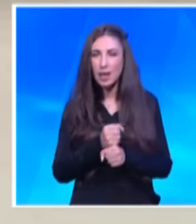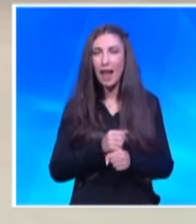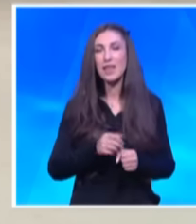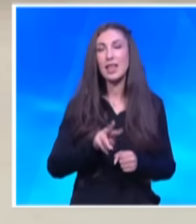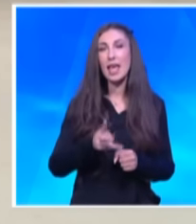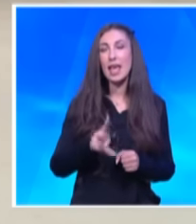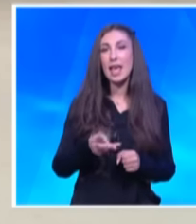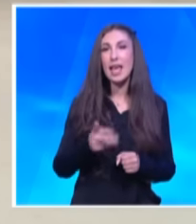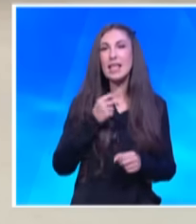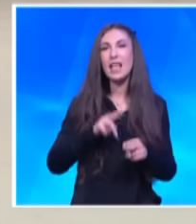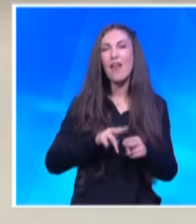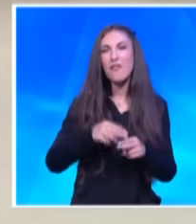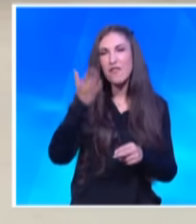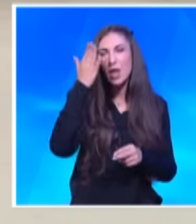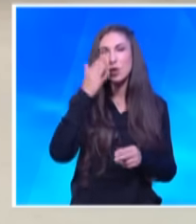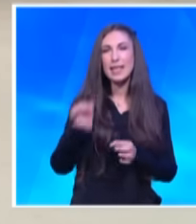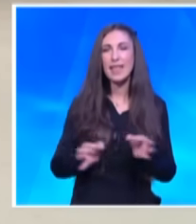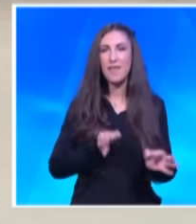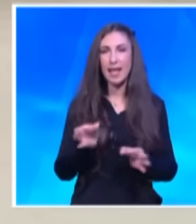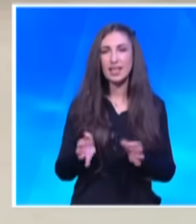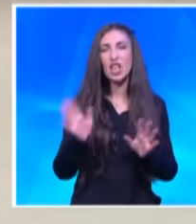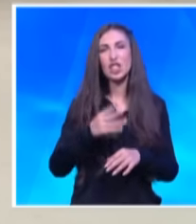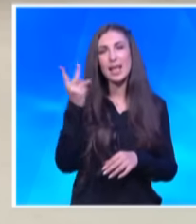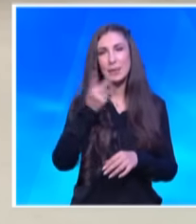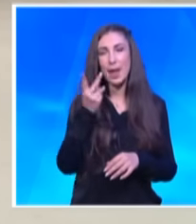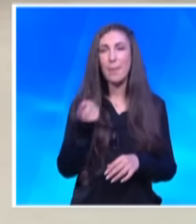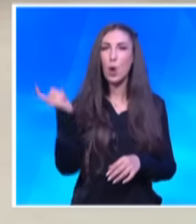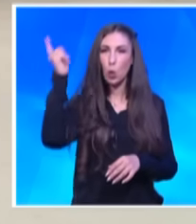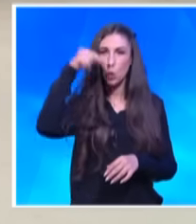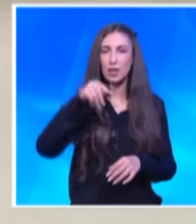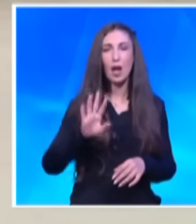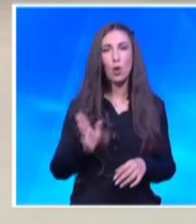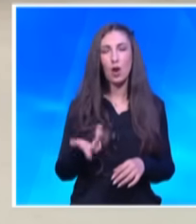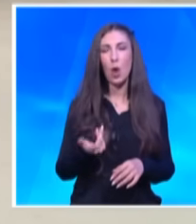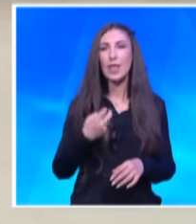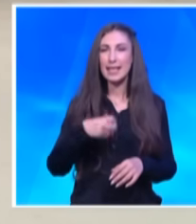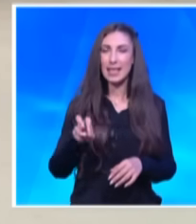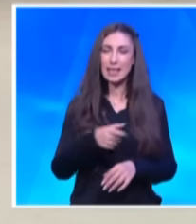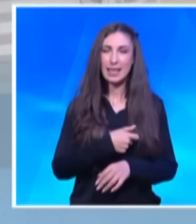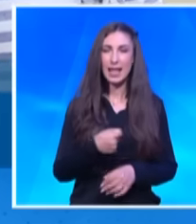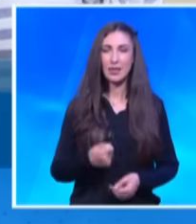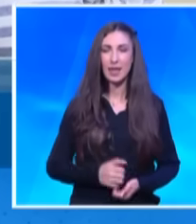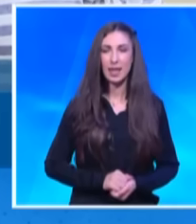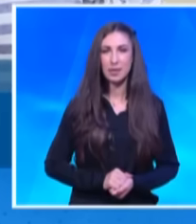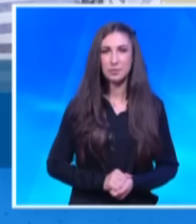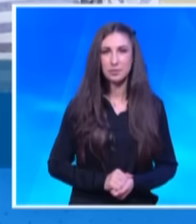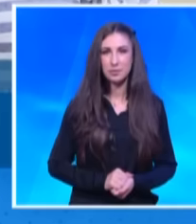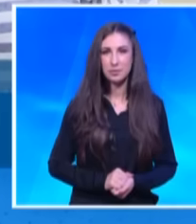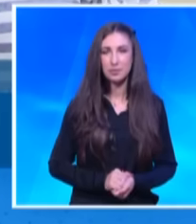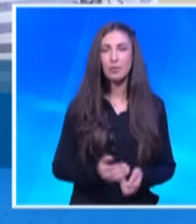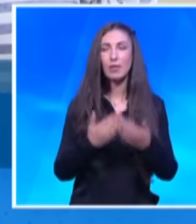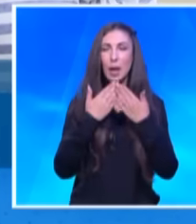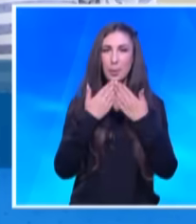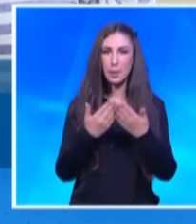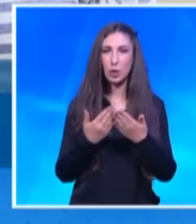за вирусна инфекция. Това ще разберем обаче през утрешния ден, когато ще проследим развитието на темата. Марията Димитрова